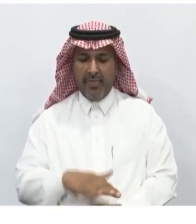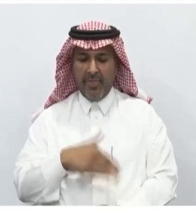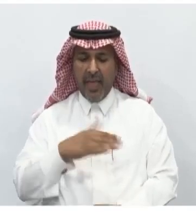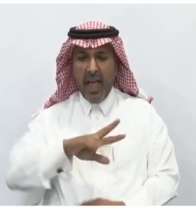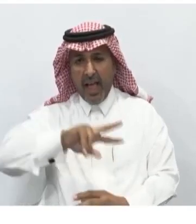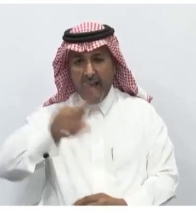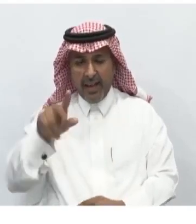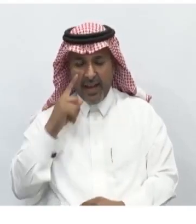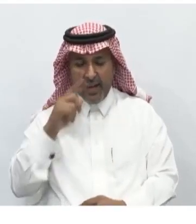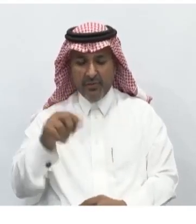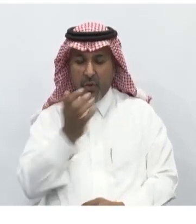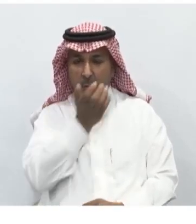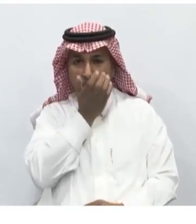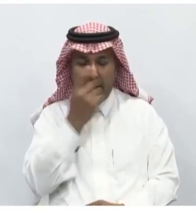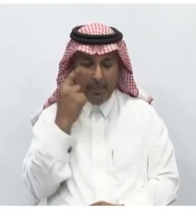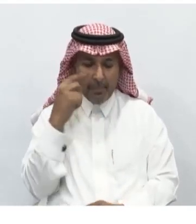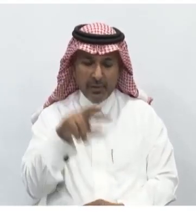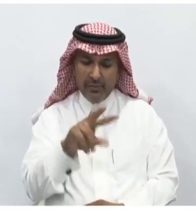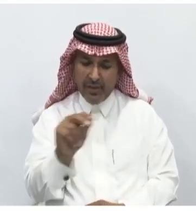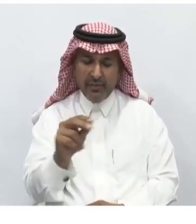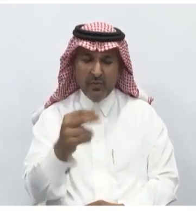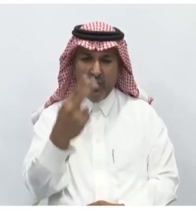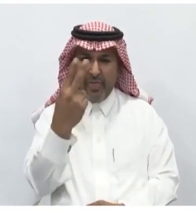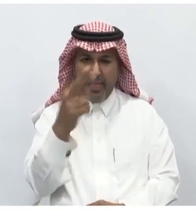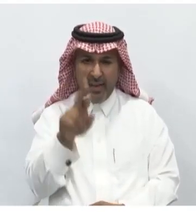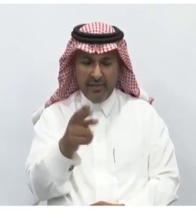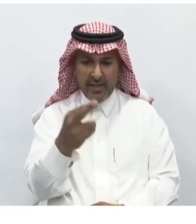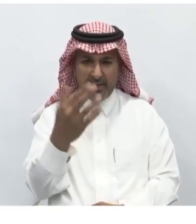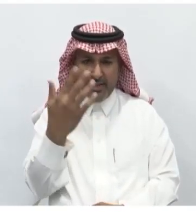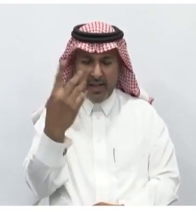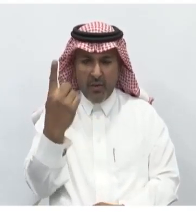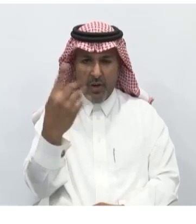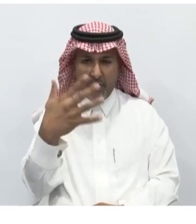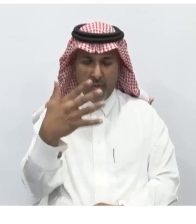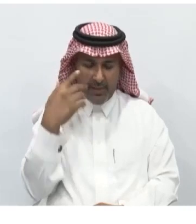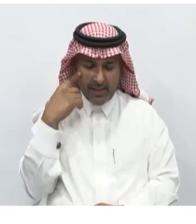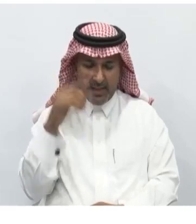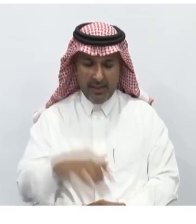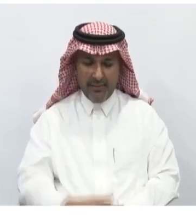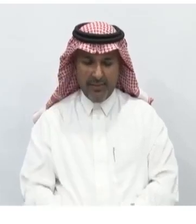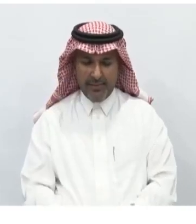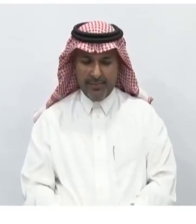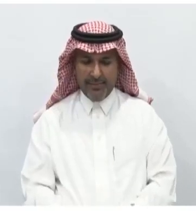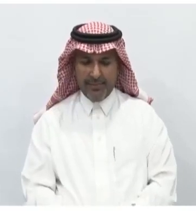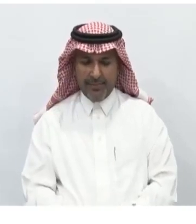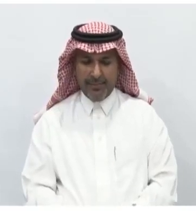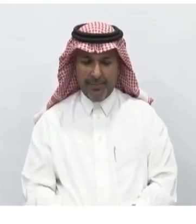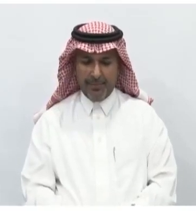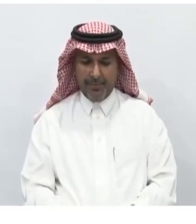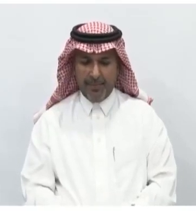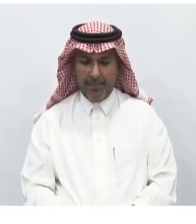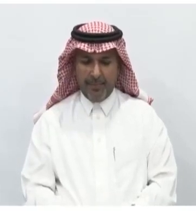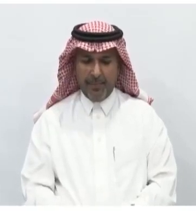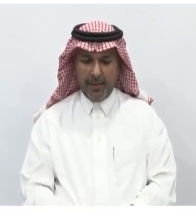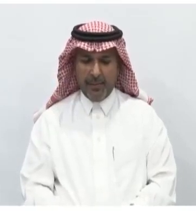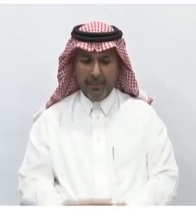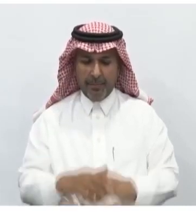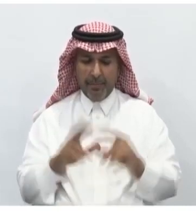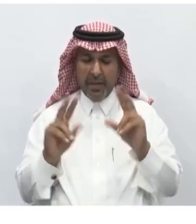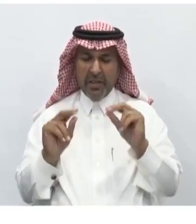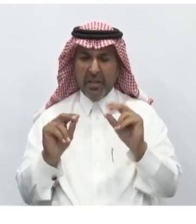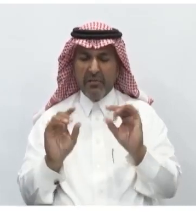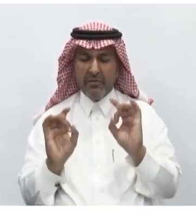الماء أيضاً سنستخدم الرقم 2.5 2.5 عفواً جرام من الماء سنتخلص من الجرامات لا